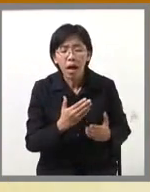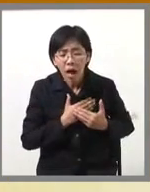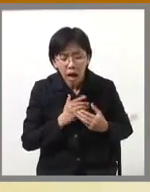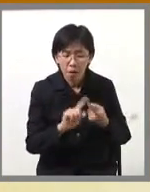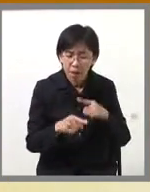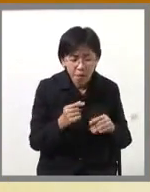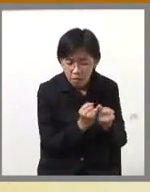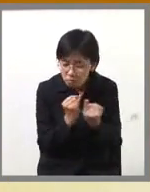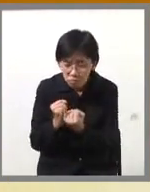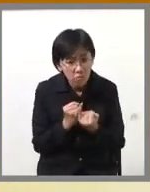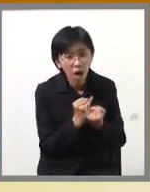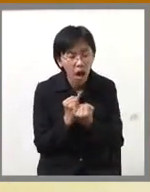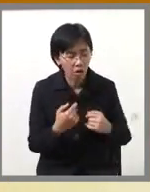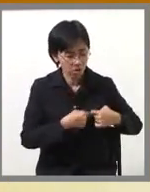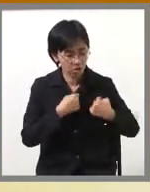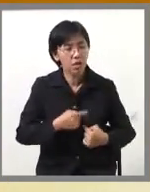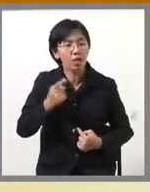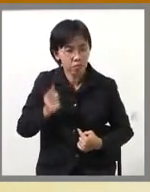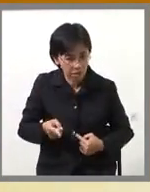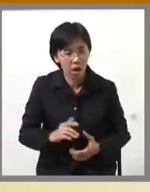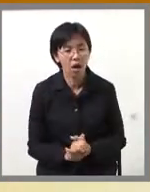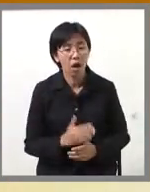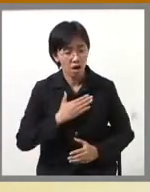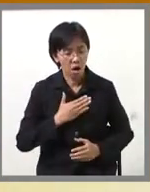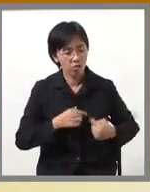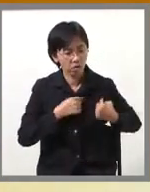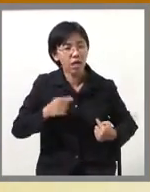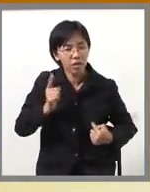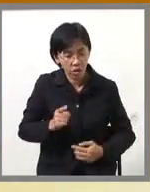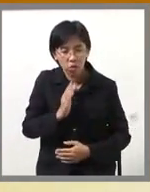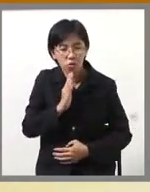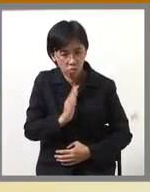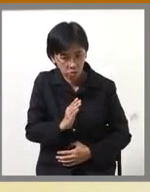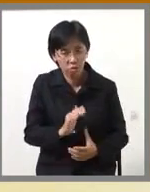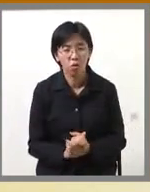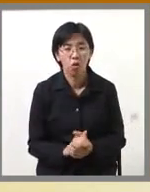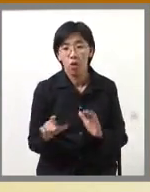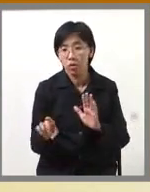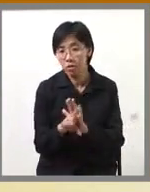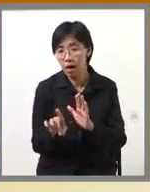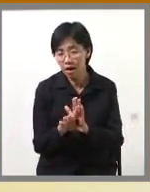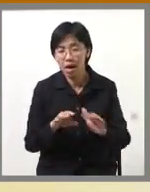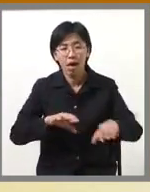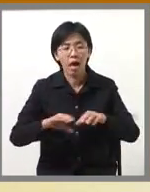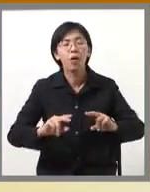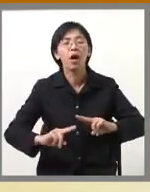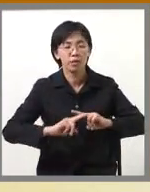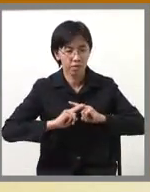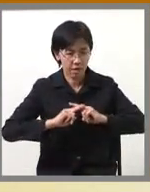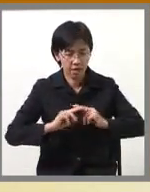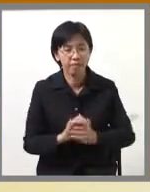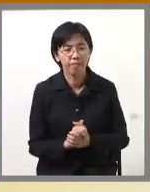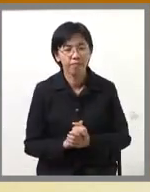ตรกับเราเป็นเพื่อนกับเราจริงใจกับเราตลอดเราก็ต้องจริงใจซื่อสัตย์กับเขาตัวสุดท้ายก็คือบริหารตัว